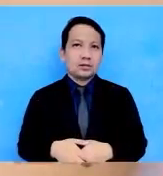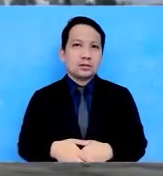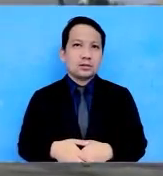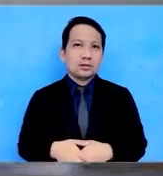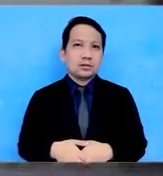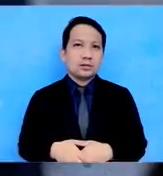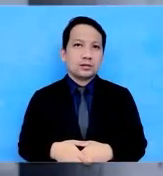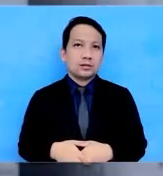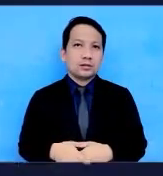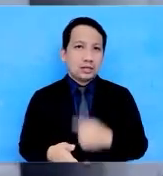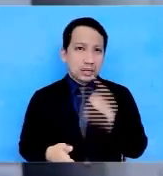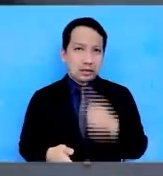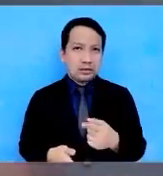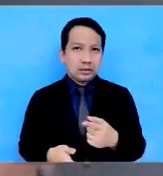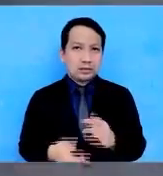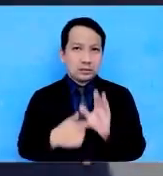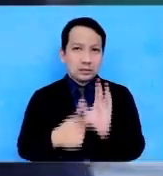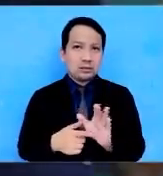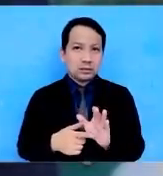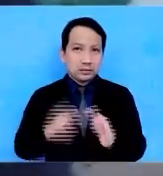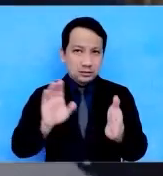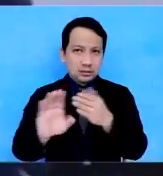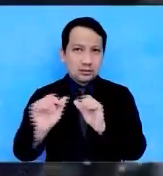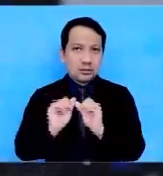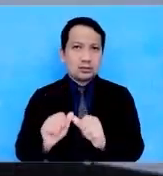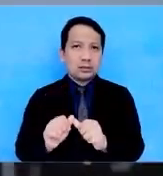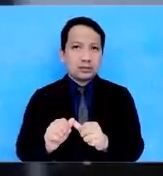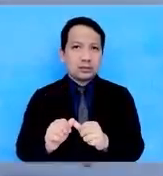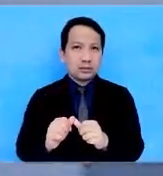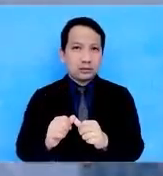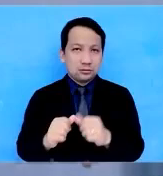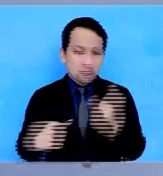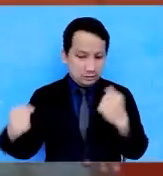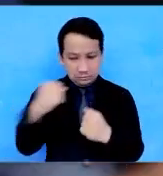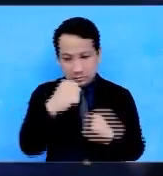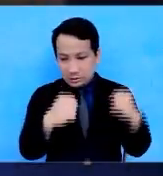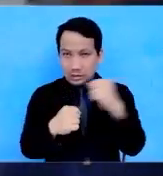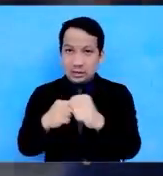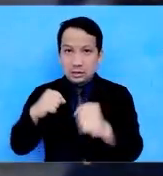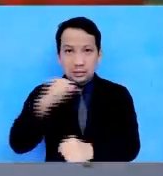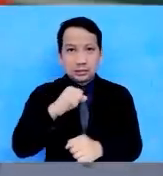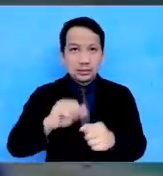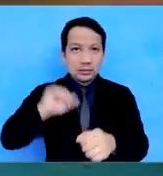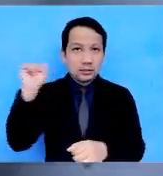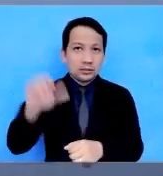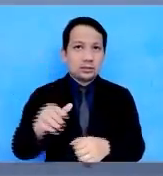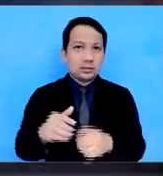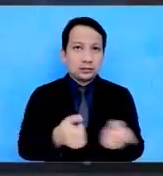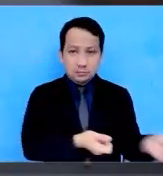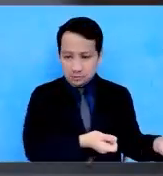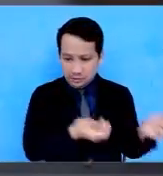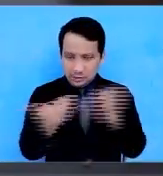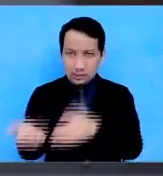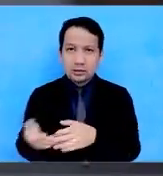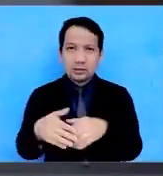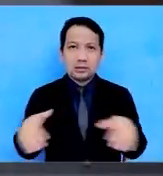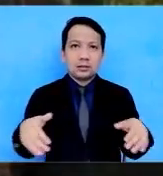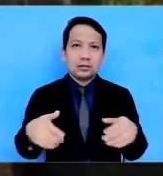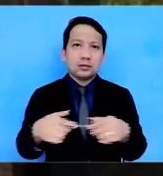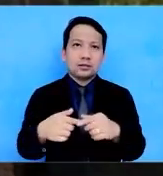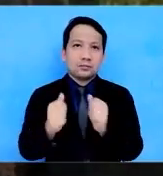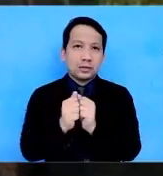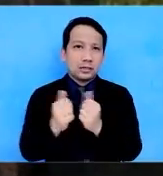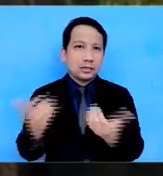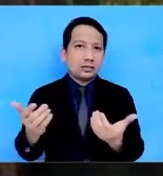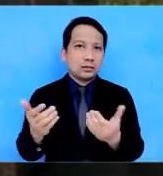mga pangmalakasang balyahan, sapakan, sipaan at itsahan nila sa sahig ng kanyang mga co-stars.